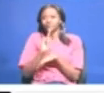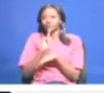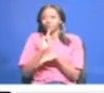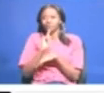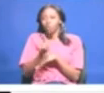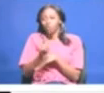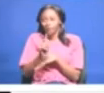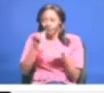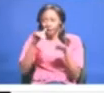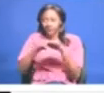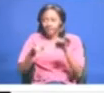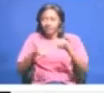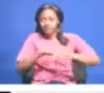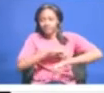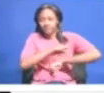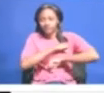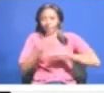Sherehe yenyewe itakamilika